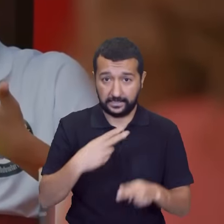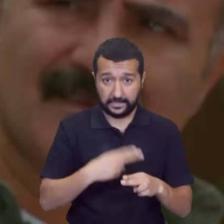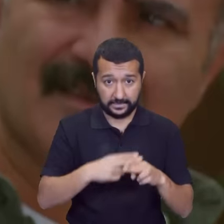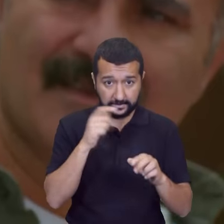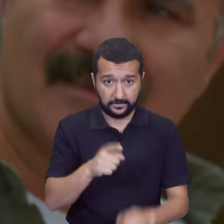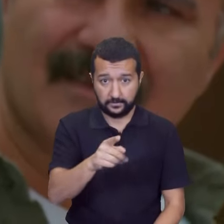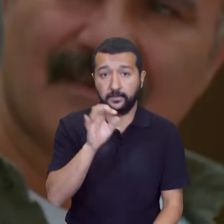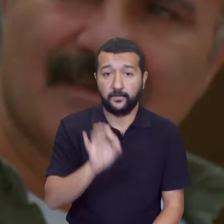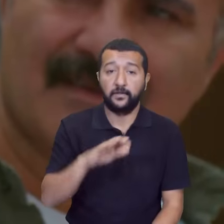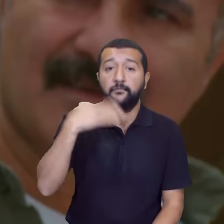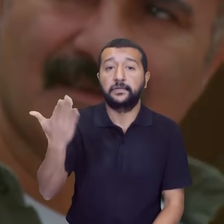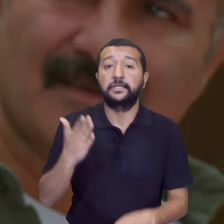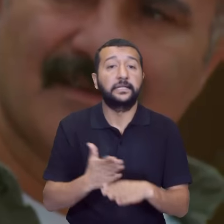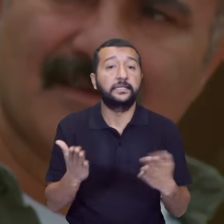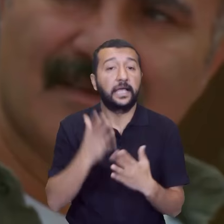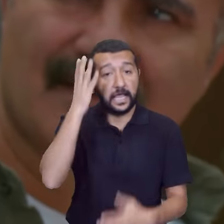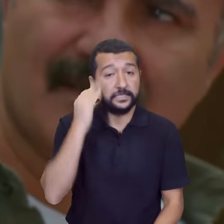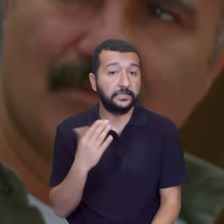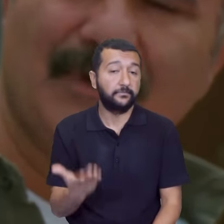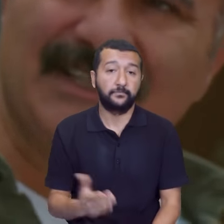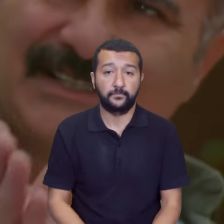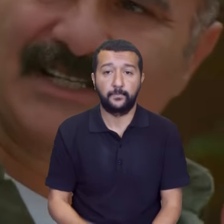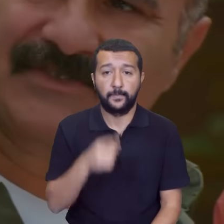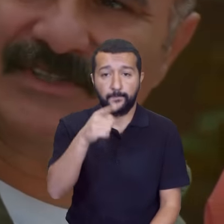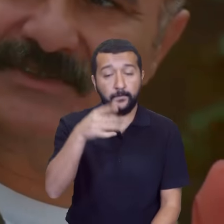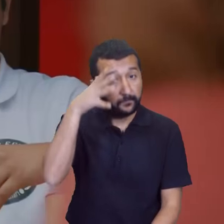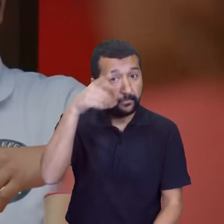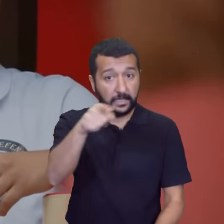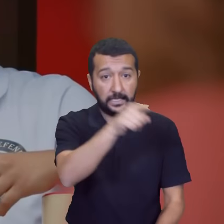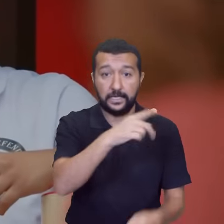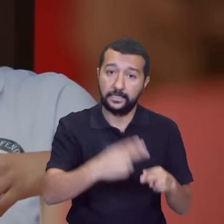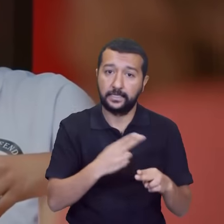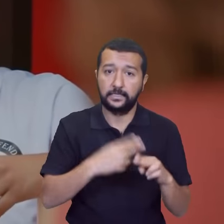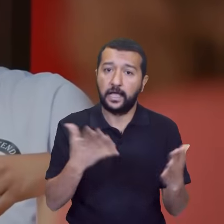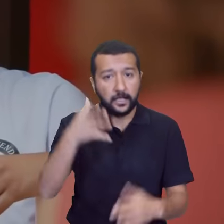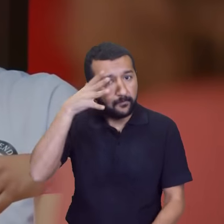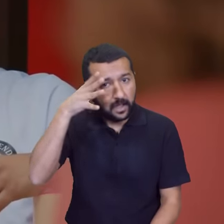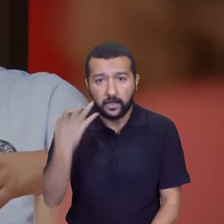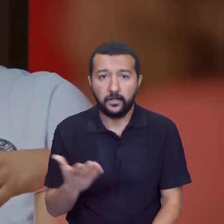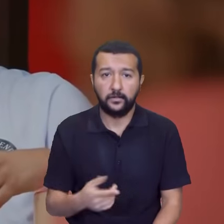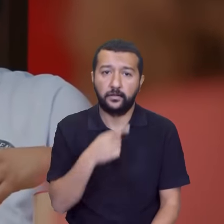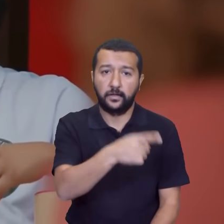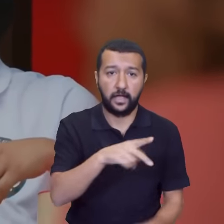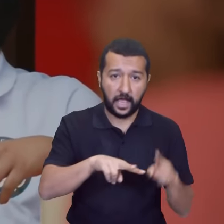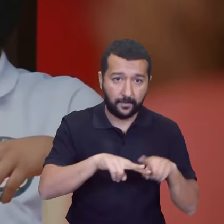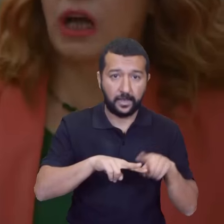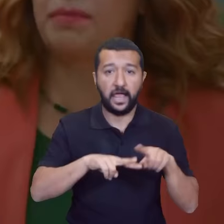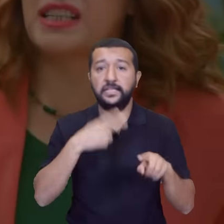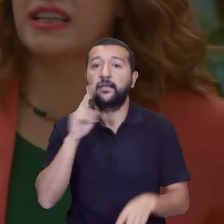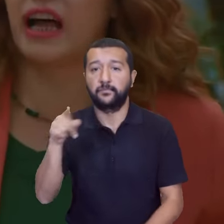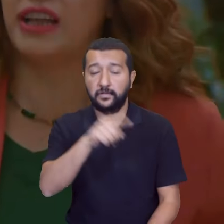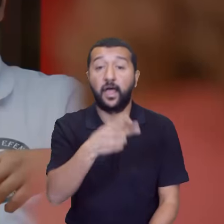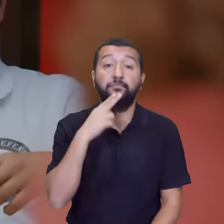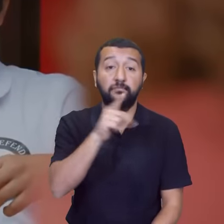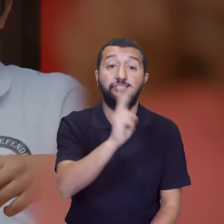mi deneyeceksin? He. Başka nasıl anlayacağım olup olmadığını? Bu mallarda deneseydin. Hangi mallar? Ahmet ve Ayşen ablam abi.